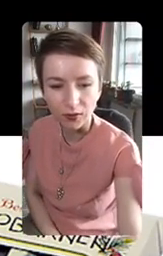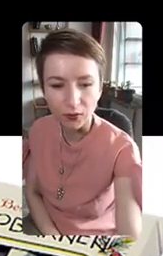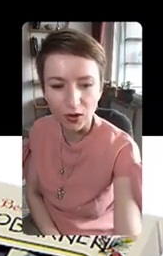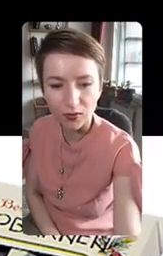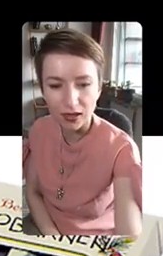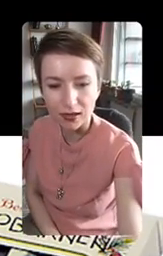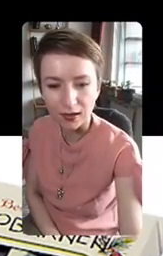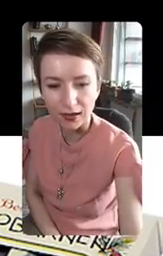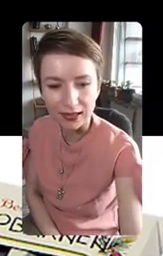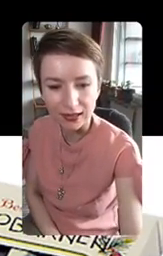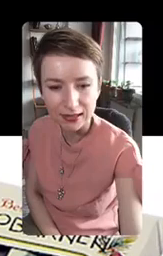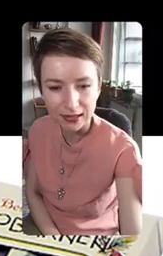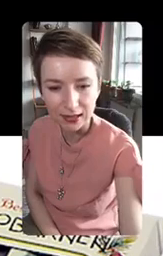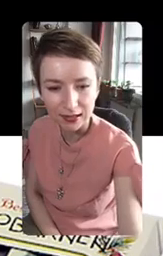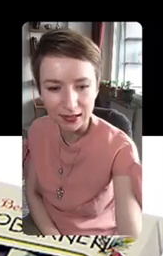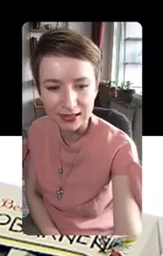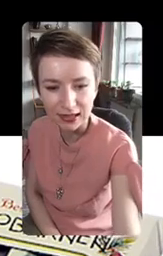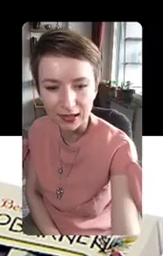посмотрю, по-моему, я